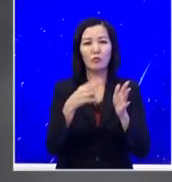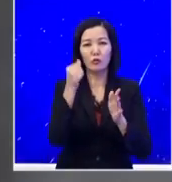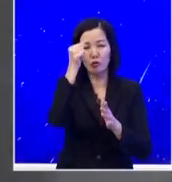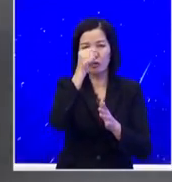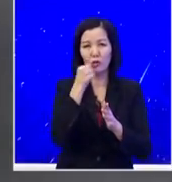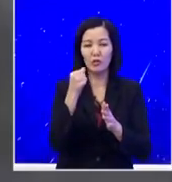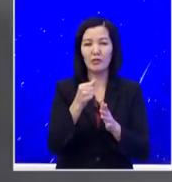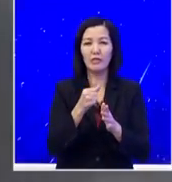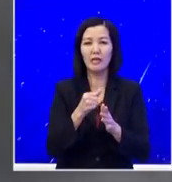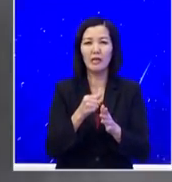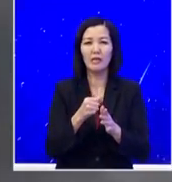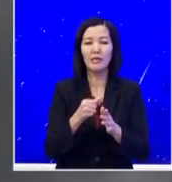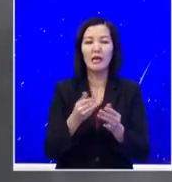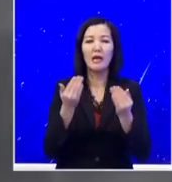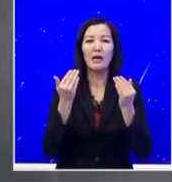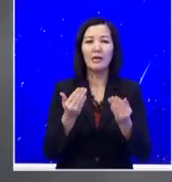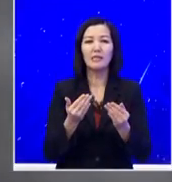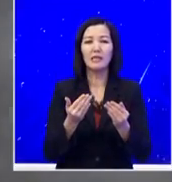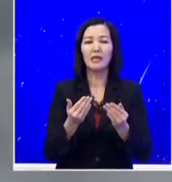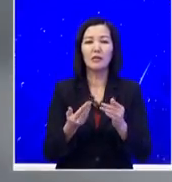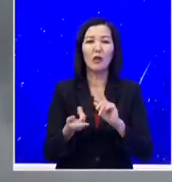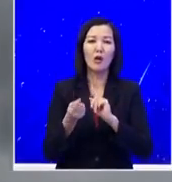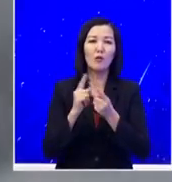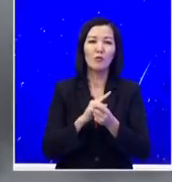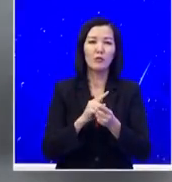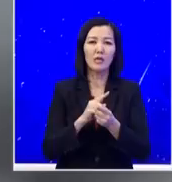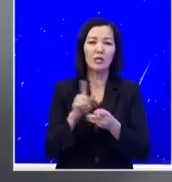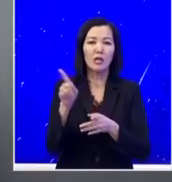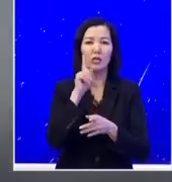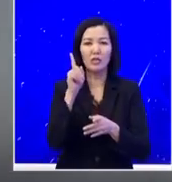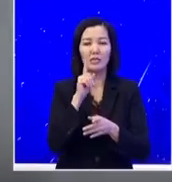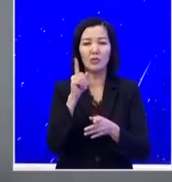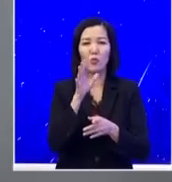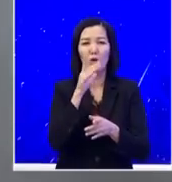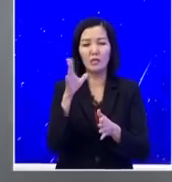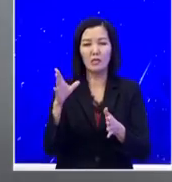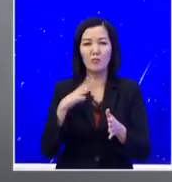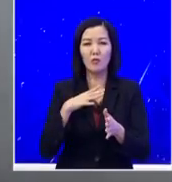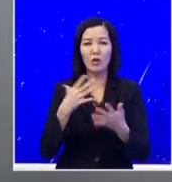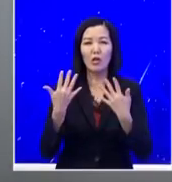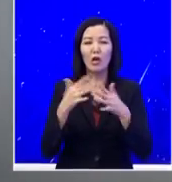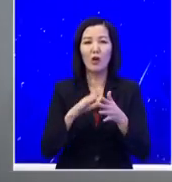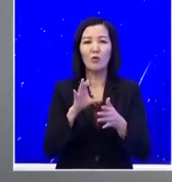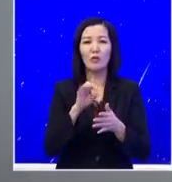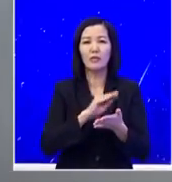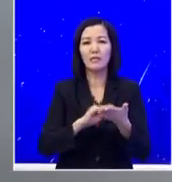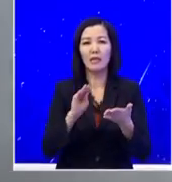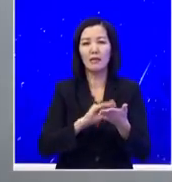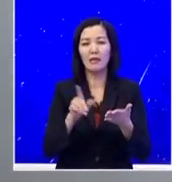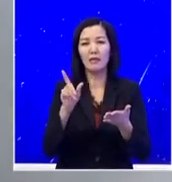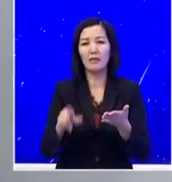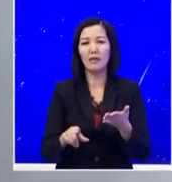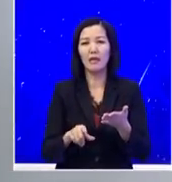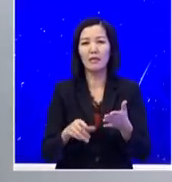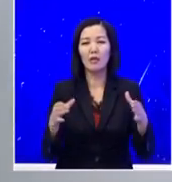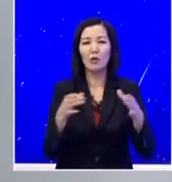елді отырықшылық, диханшылық үрдісіне көшіріскен көшелі жастардың бірі болыпты. Ауыл советіне секретарь, заставқа ком